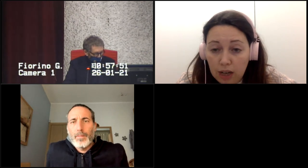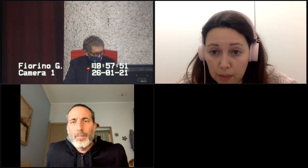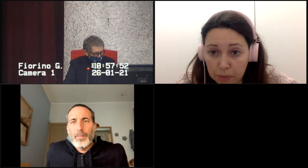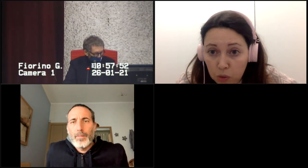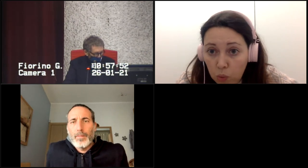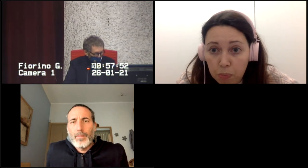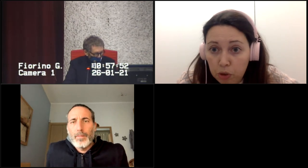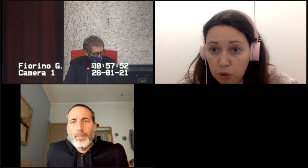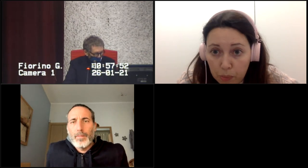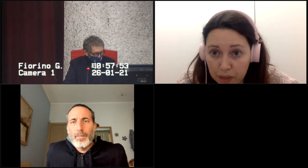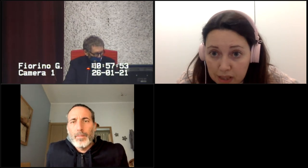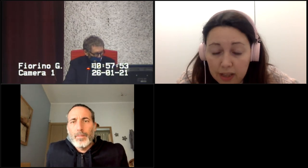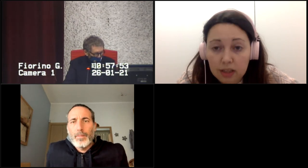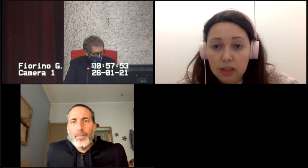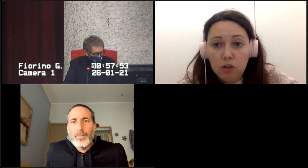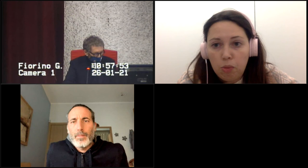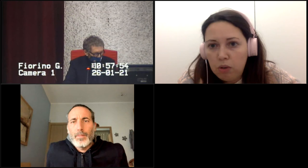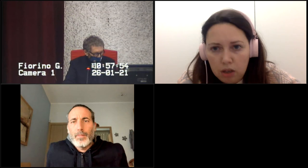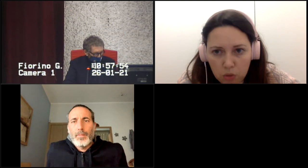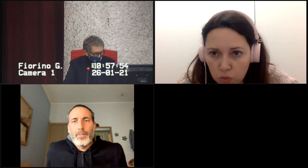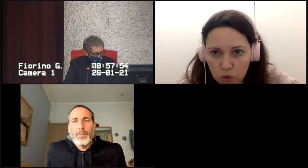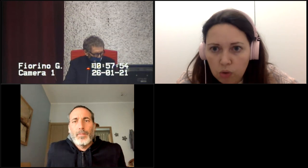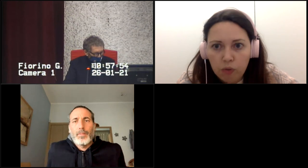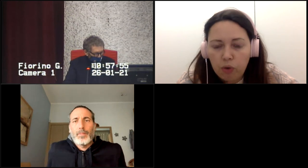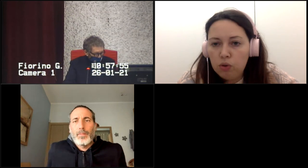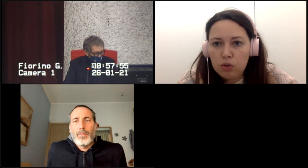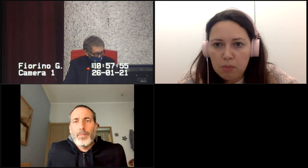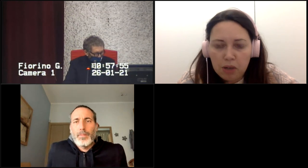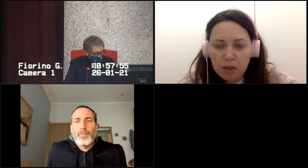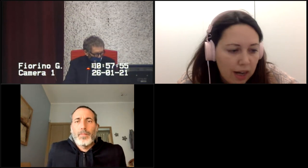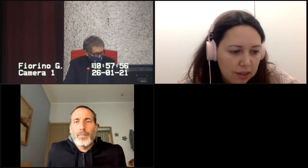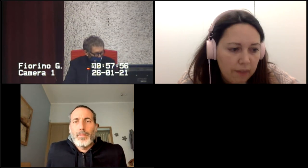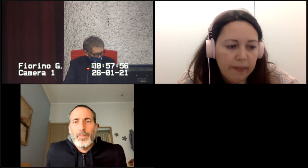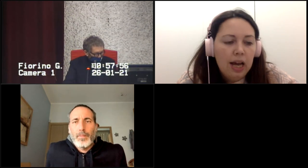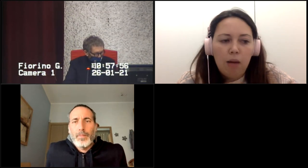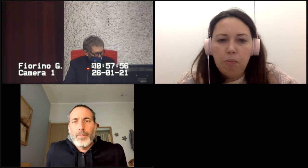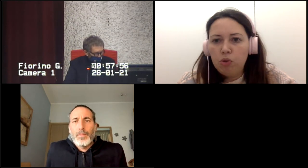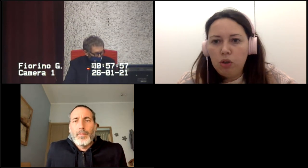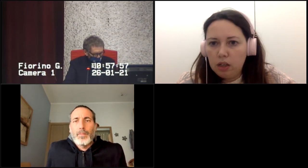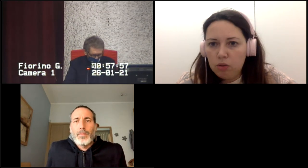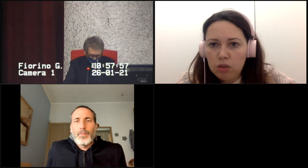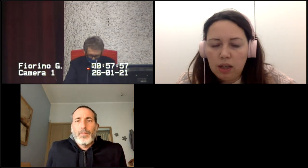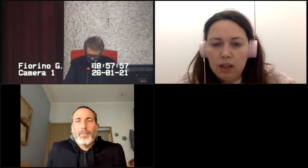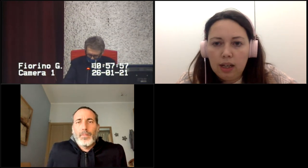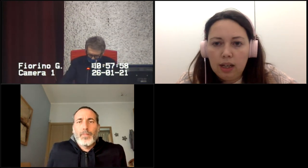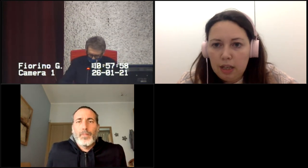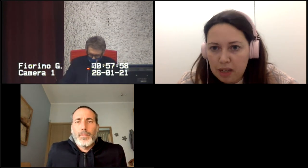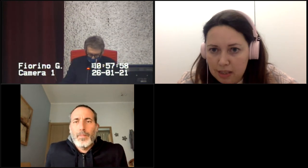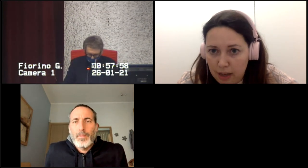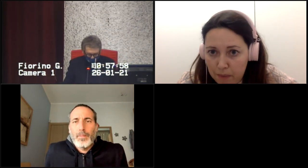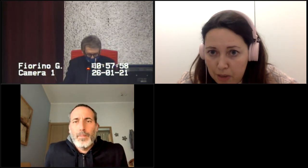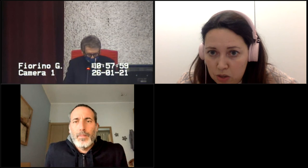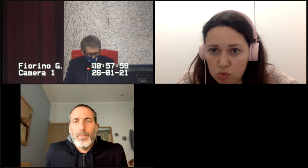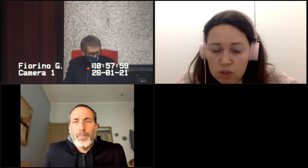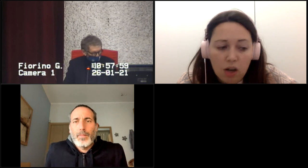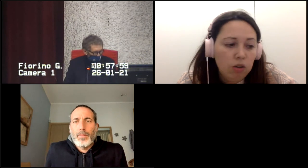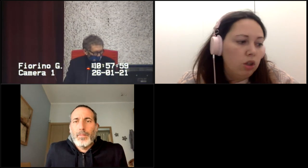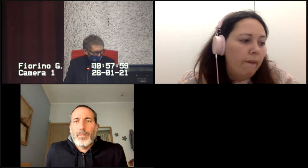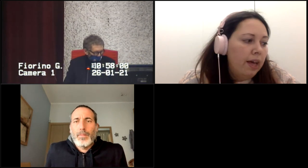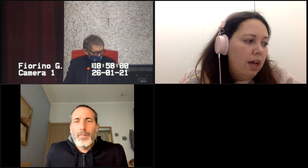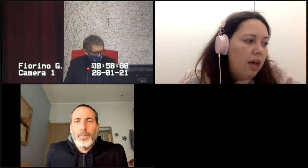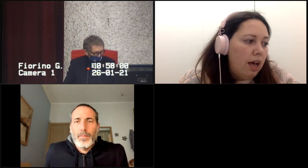concordato nella Capigruppo. Io ero presente, dopo un lungo confronto siamo arrivati al punto di caduta che la delibera si sarebbe